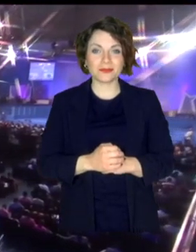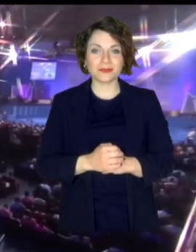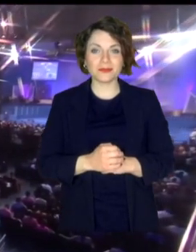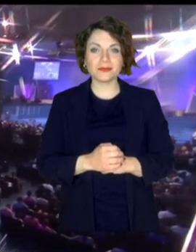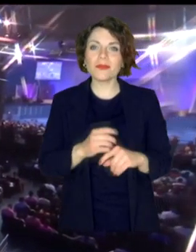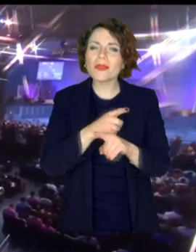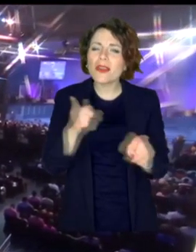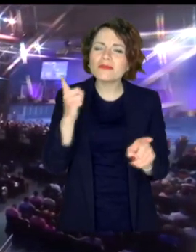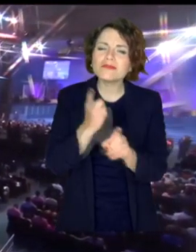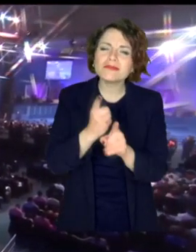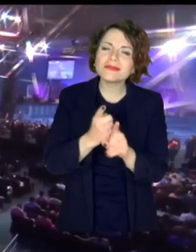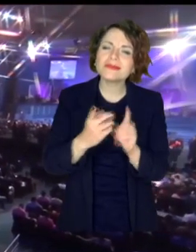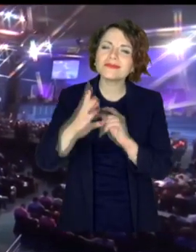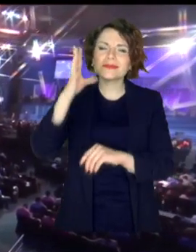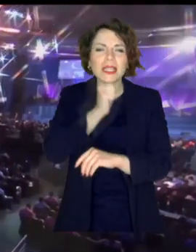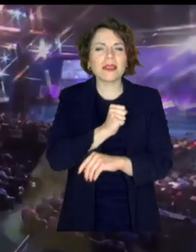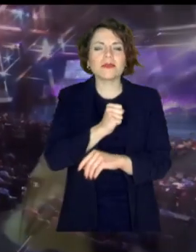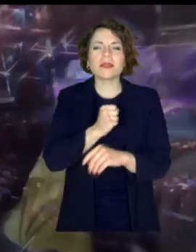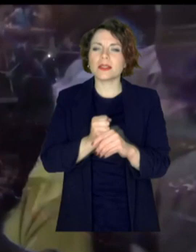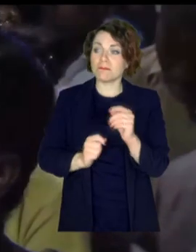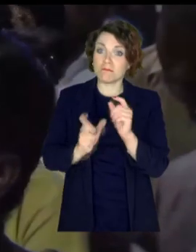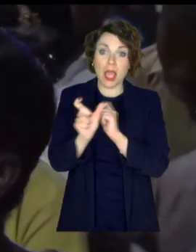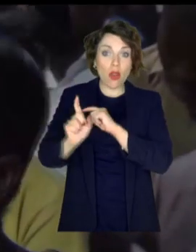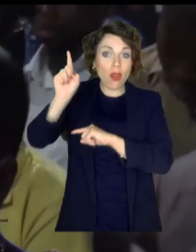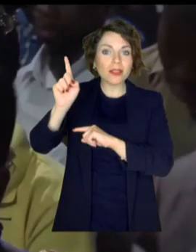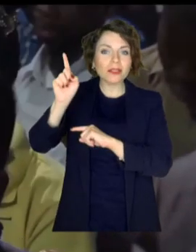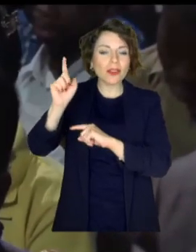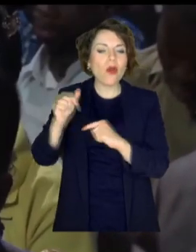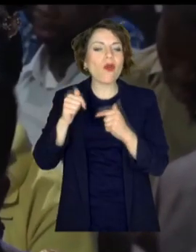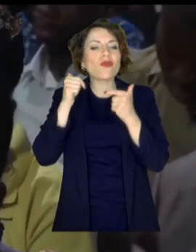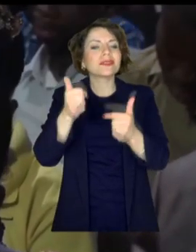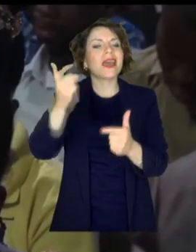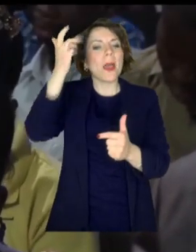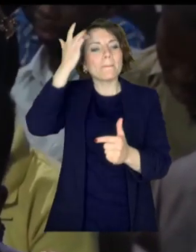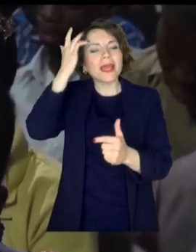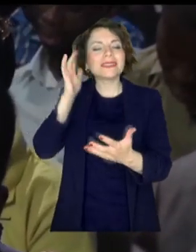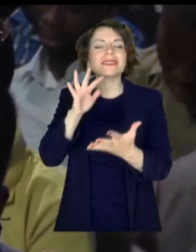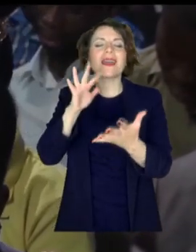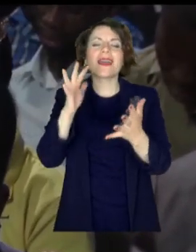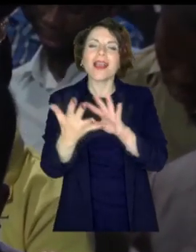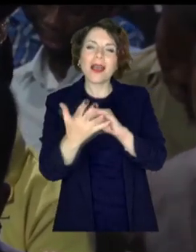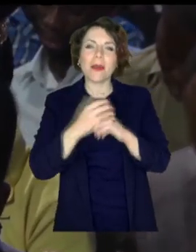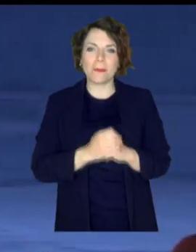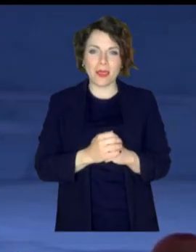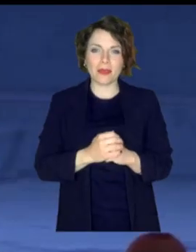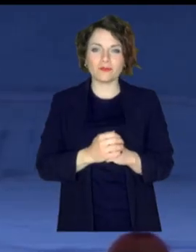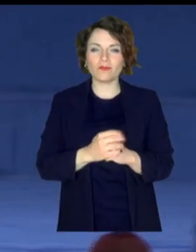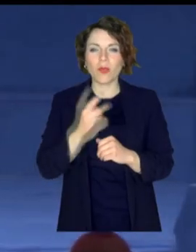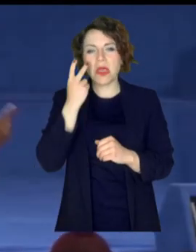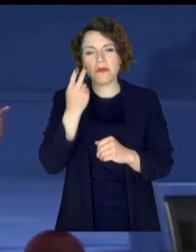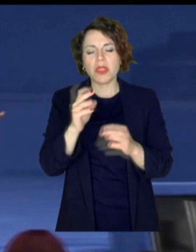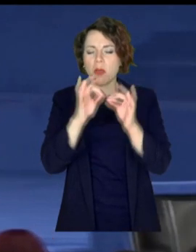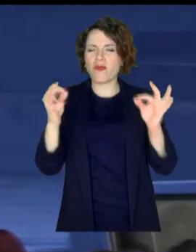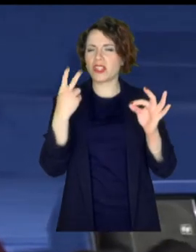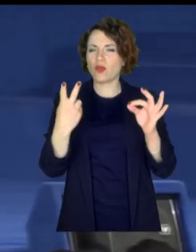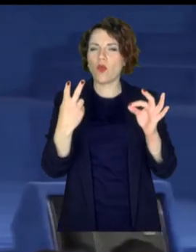Dovete comprendere che mentalità Dio ci dà attraverso la sua parola. Voglio farvi vedere due versetti. Diamo un'occhiata a questi